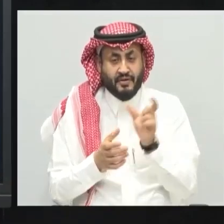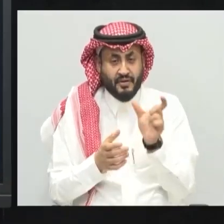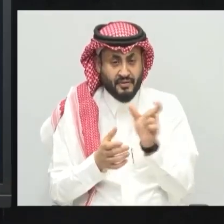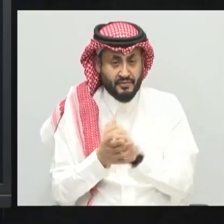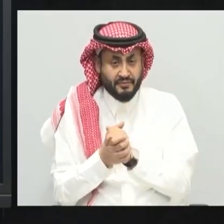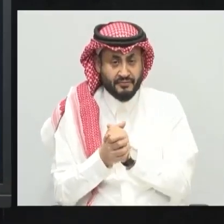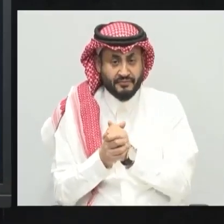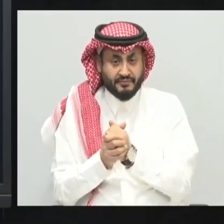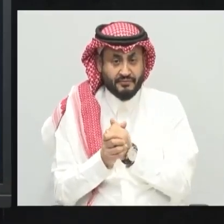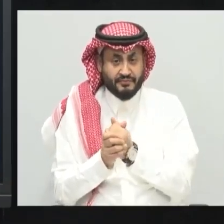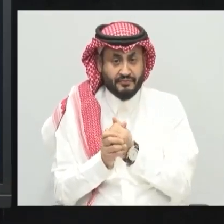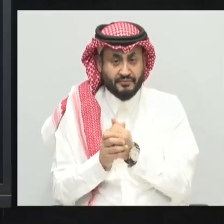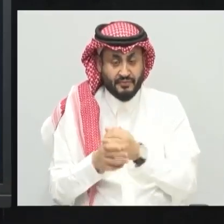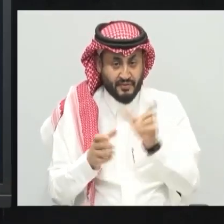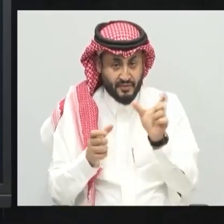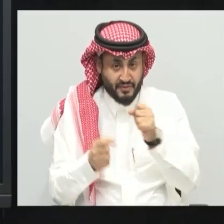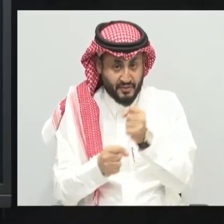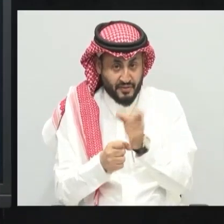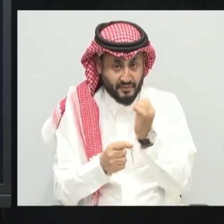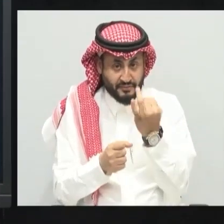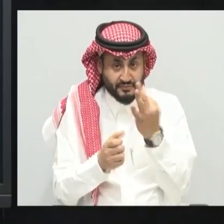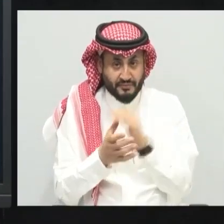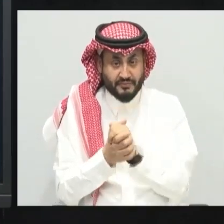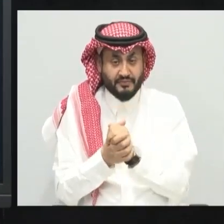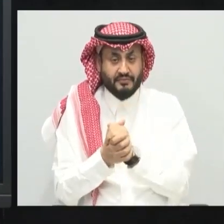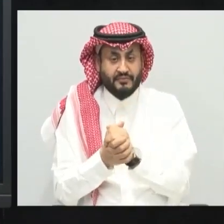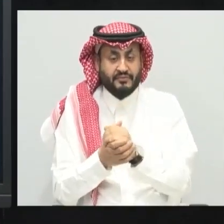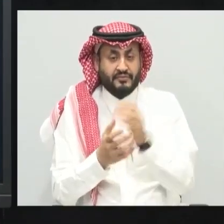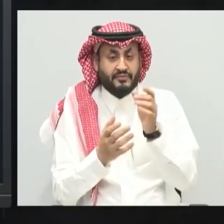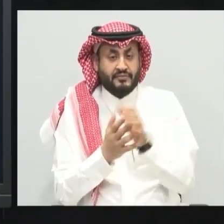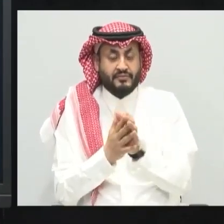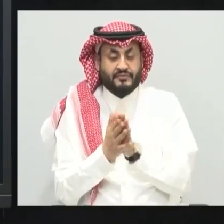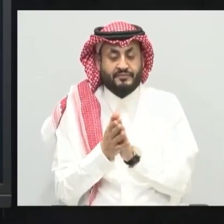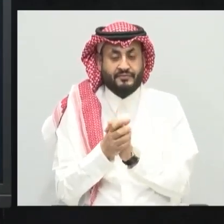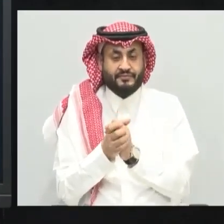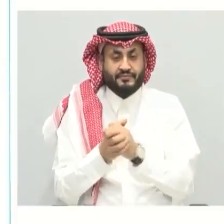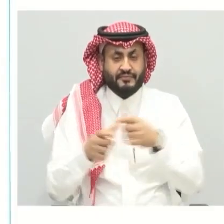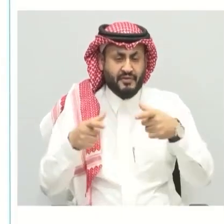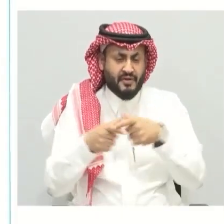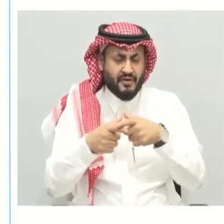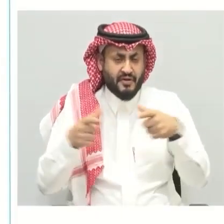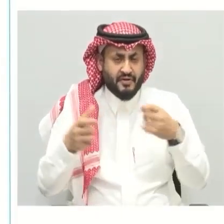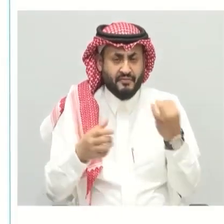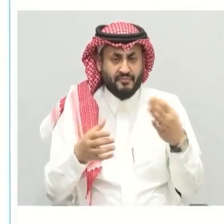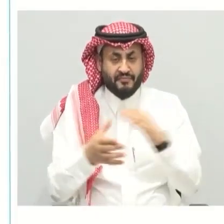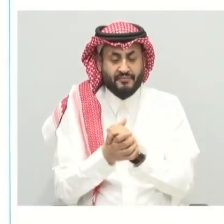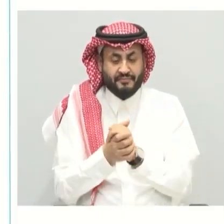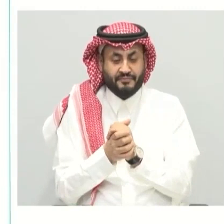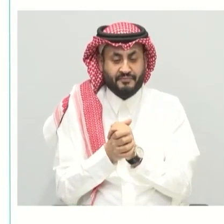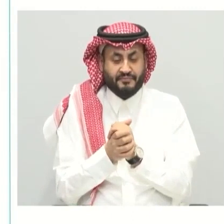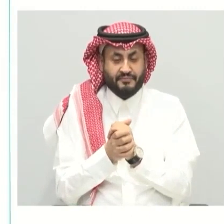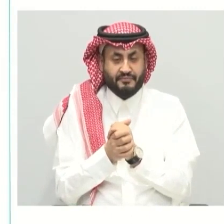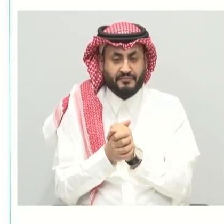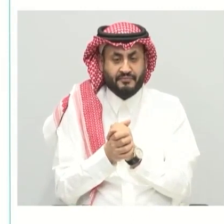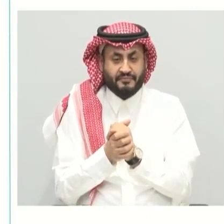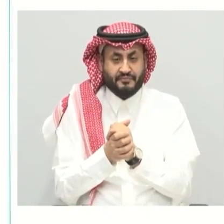سيكون حينما يكون العدد محدود يكون العدد محدود يكون مشروع مشروعا صغيرا لا يحتاج